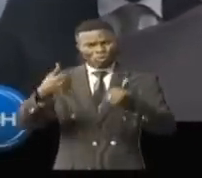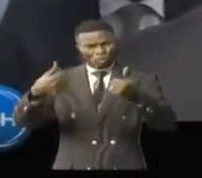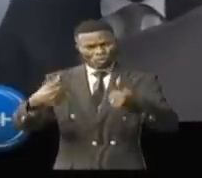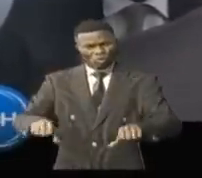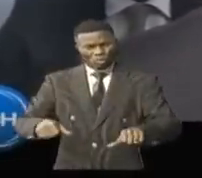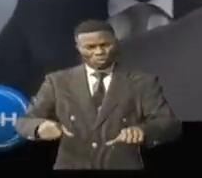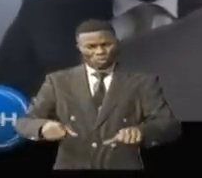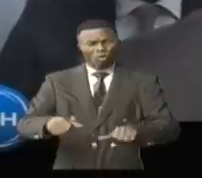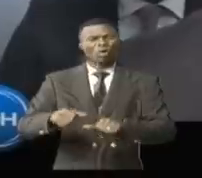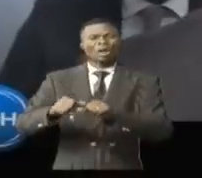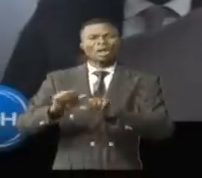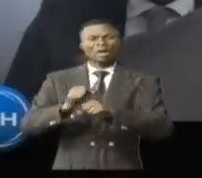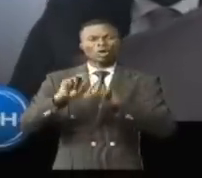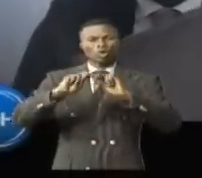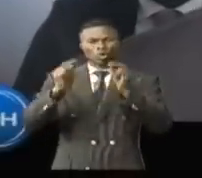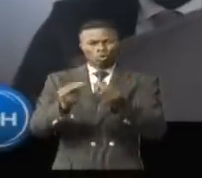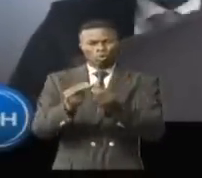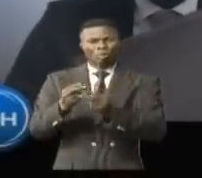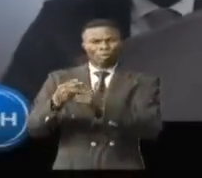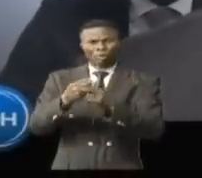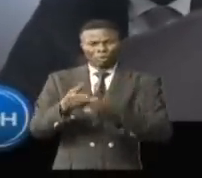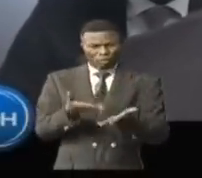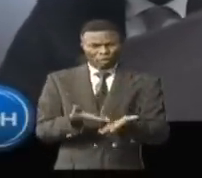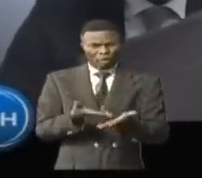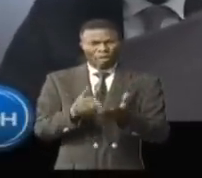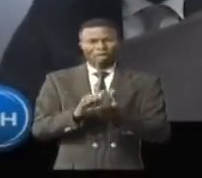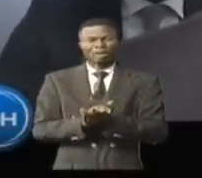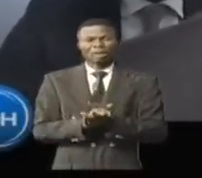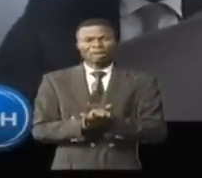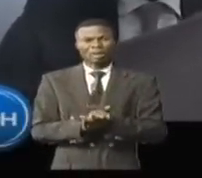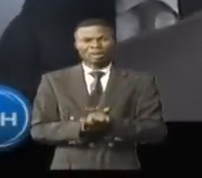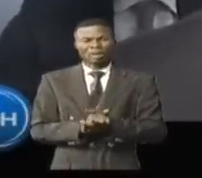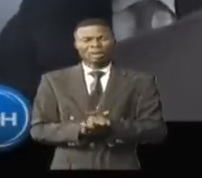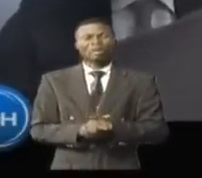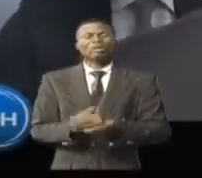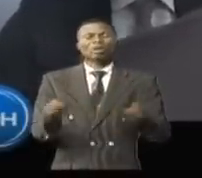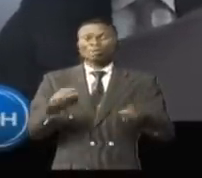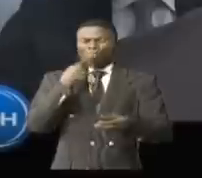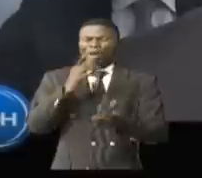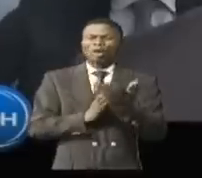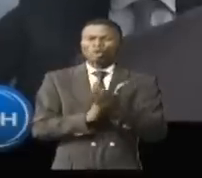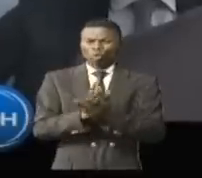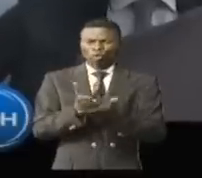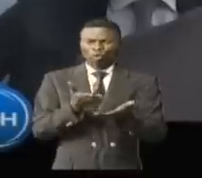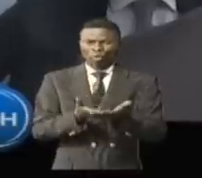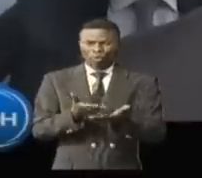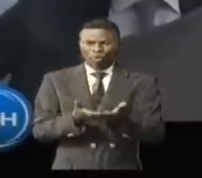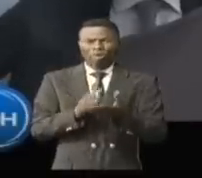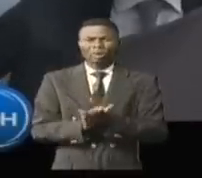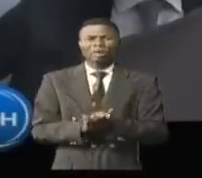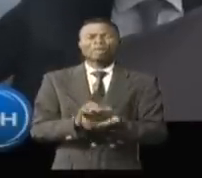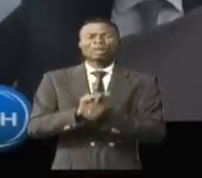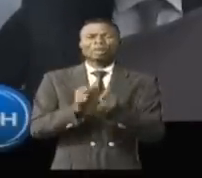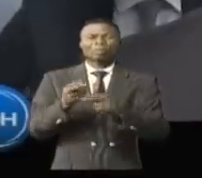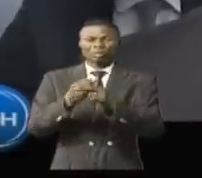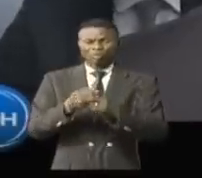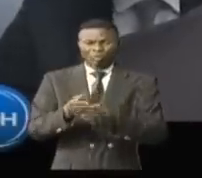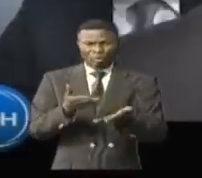de sécurité pour savoir ce que serait l'état de la sécurité de la